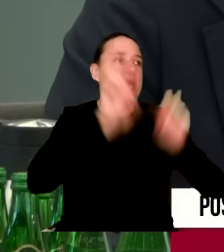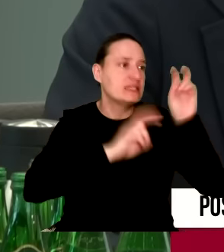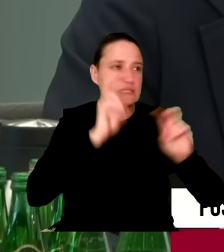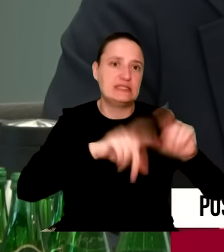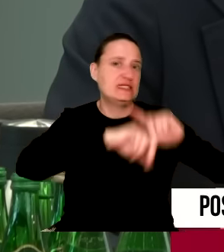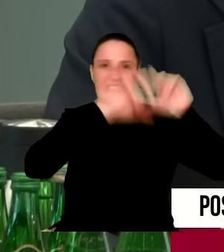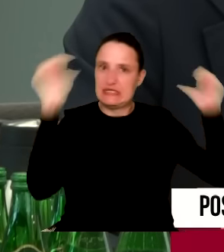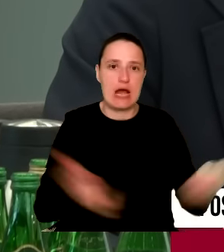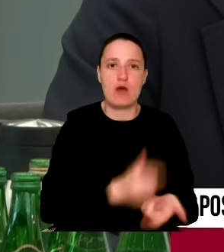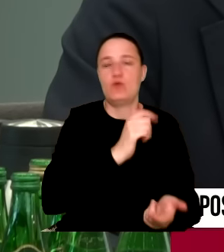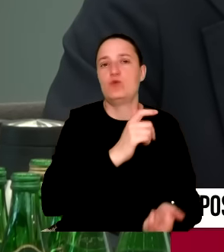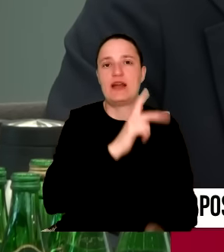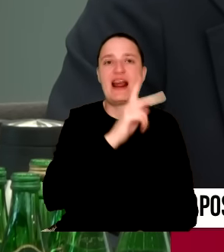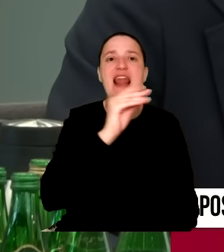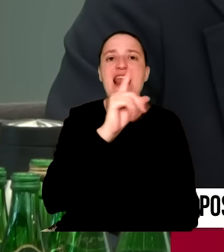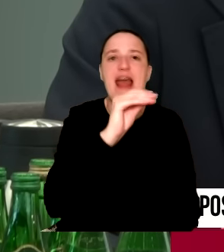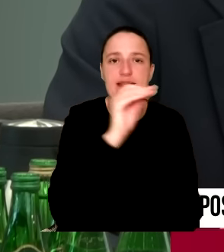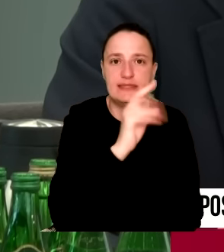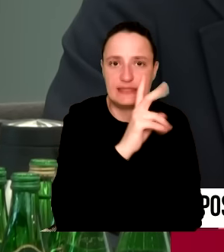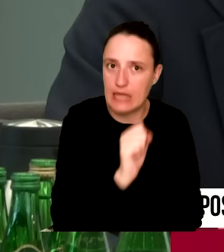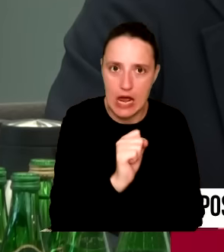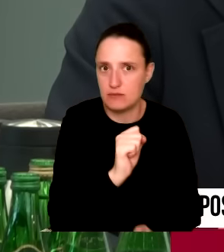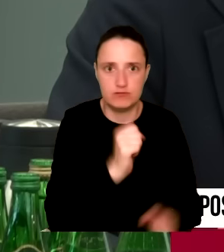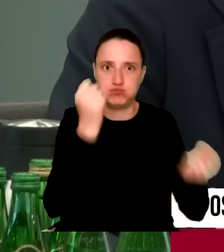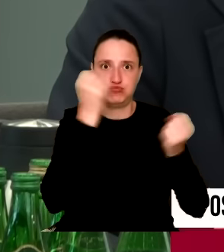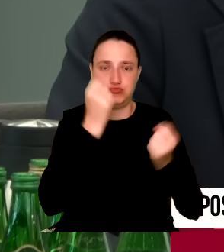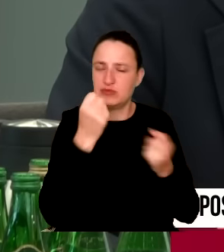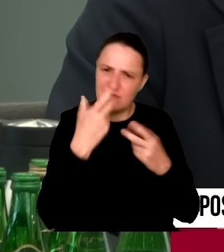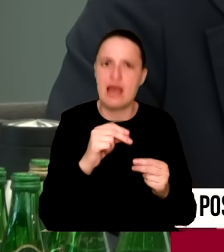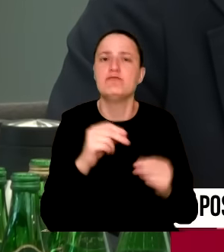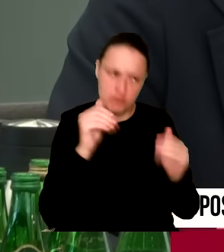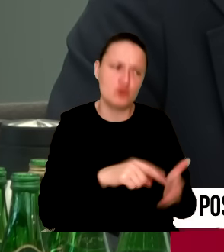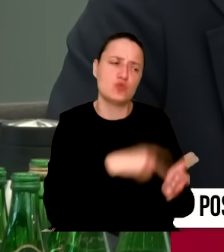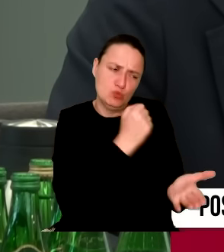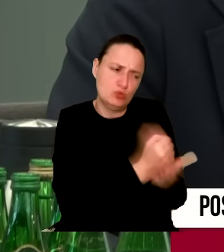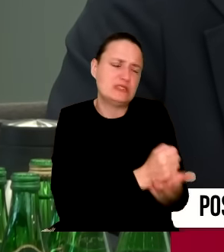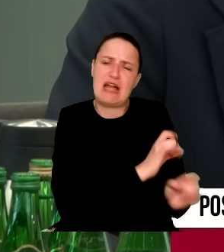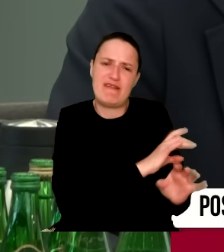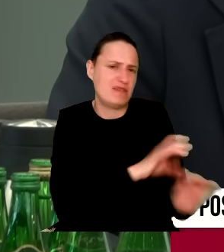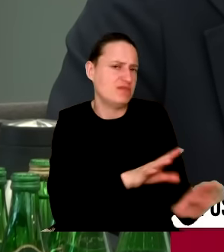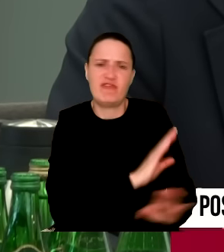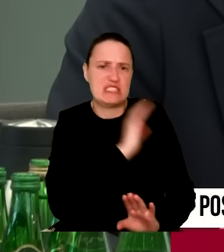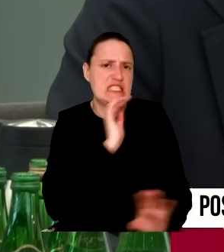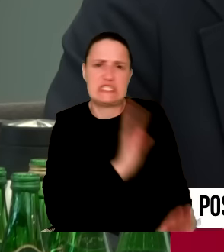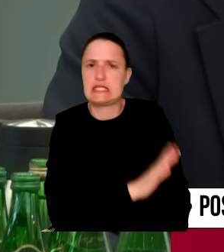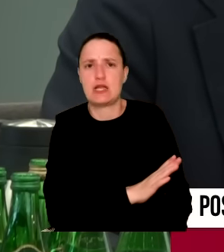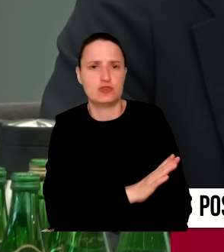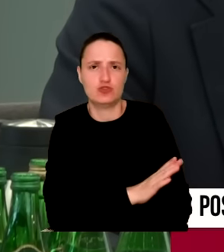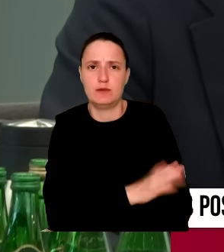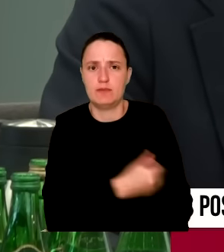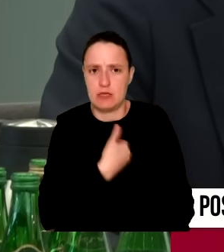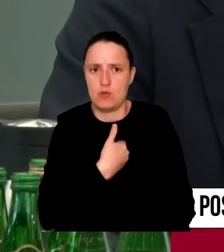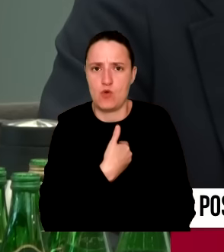sytuacją z którą mogliśmy radzić sobie poprzez ustawę o walce z